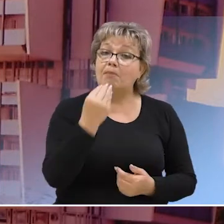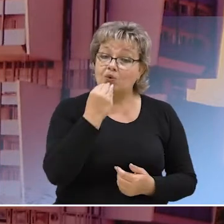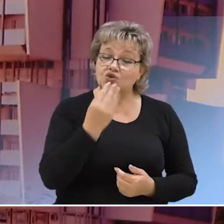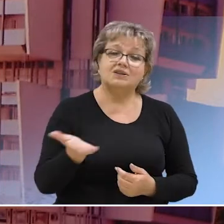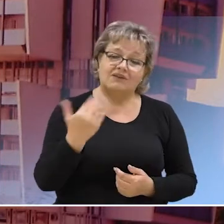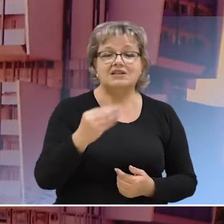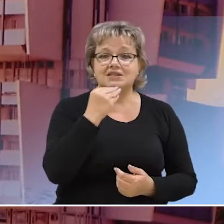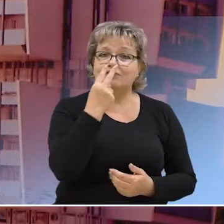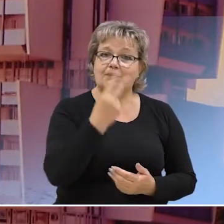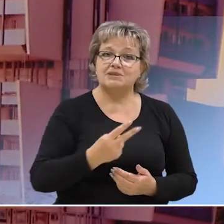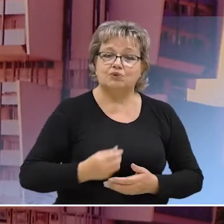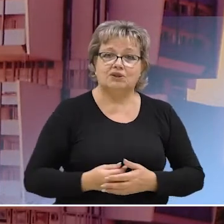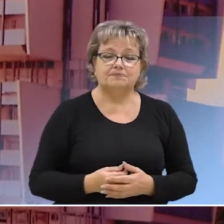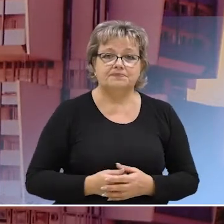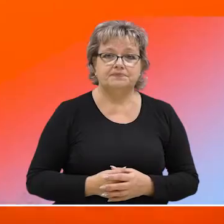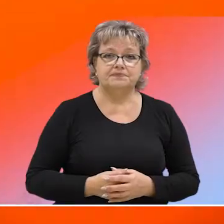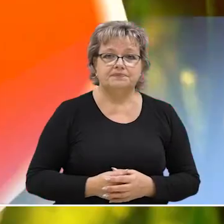полезно покушать. Давайте завтрак посмотрим.